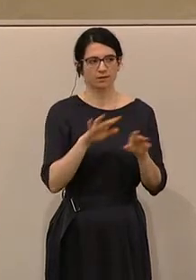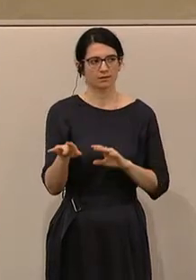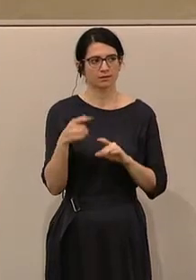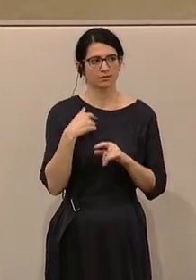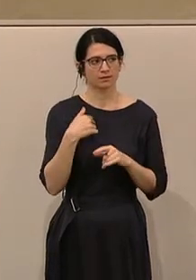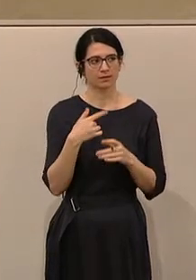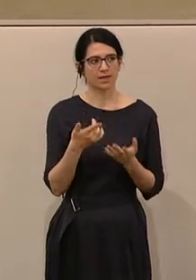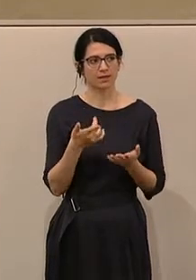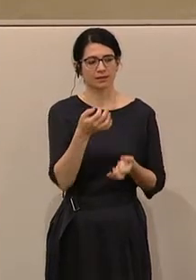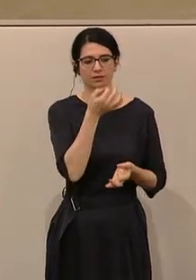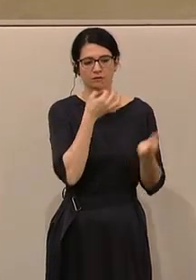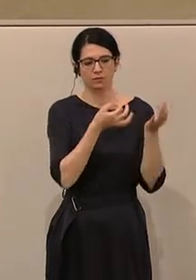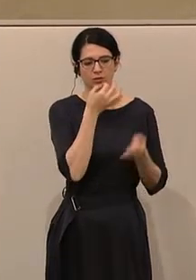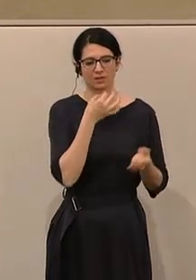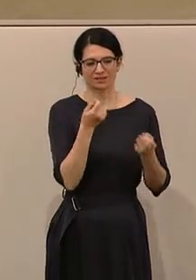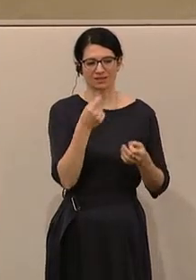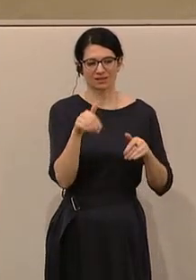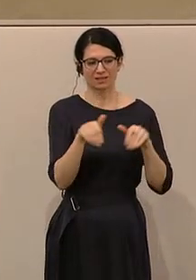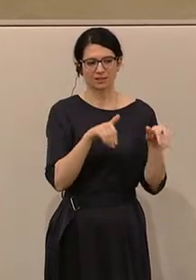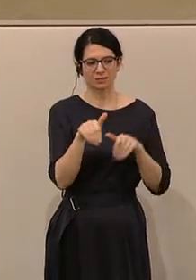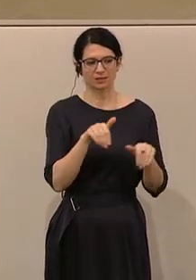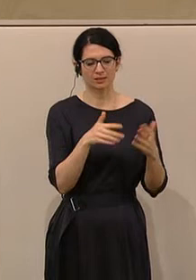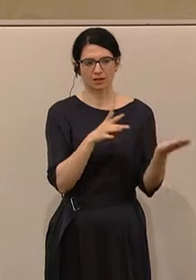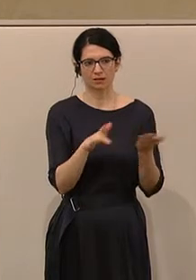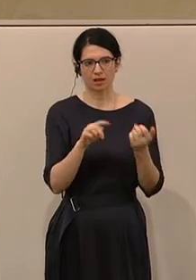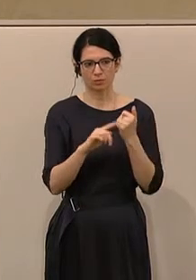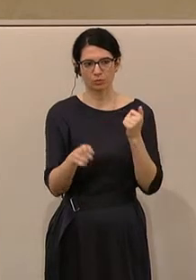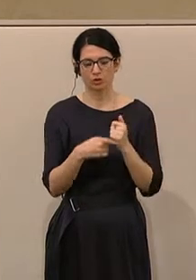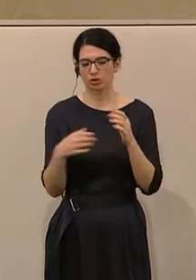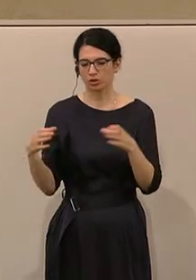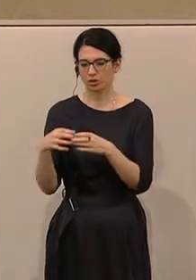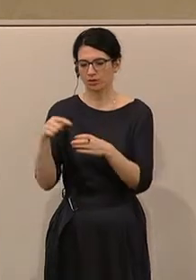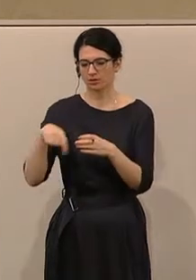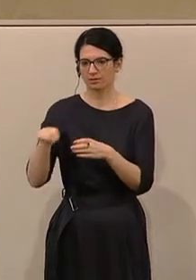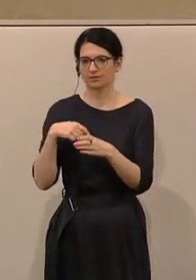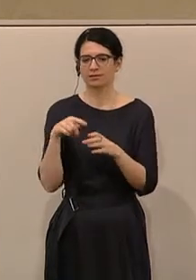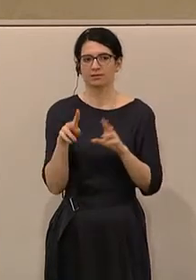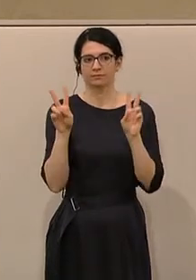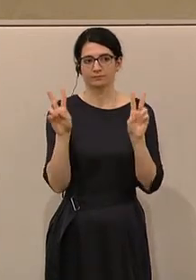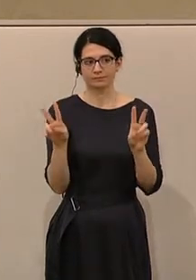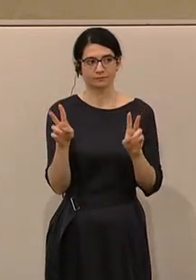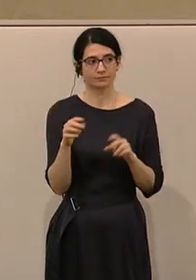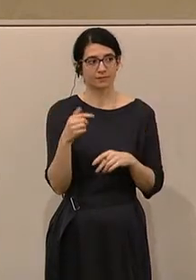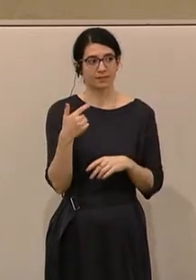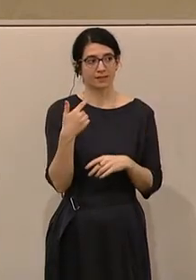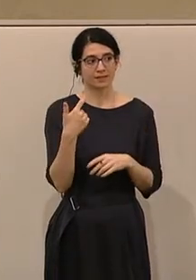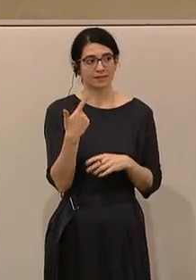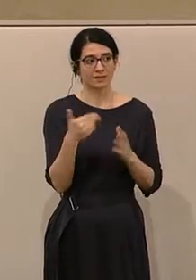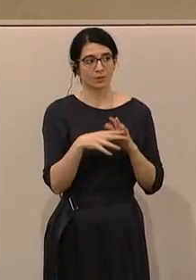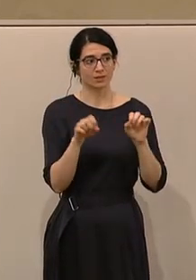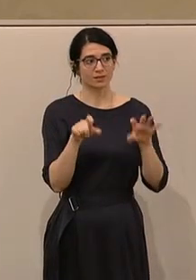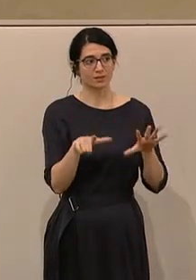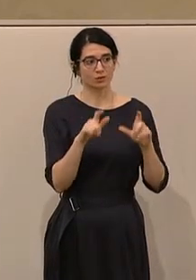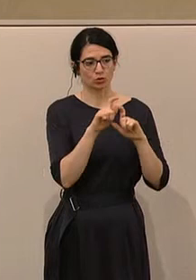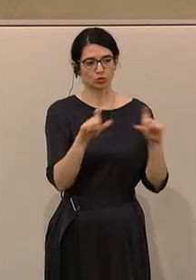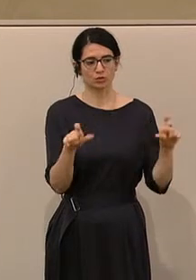der Informationen, die der Finanzminister Löger im Budgetausschuss gesagt hat, nämlich dass tatsächlich 2017 die